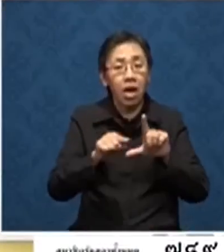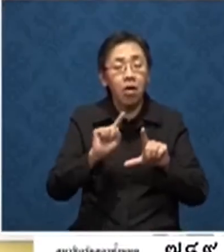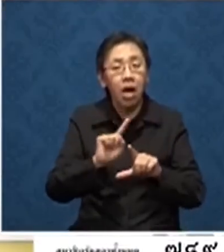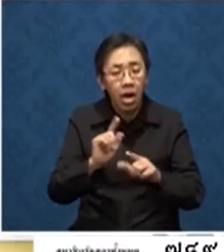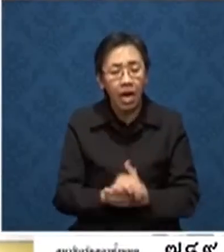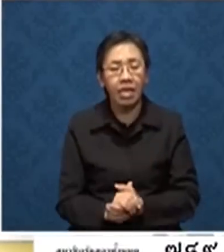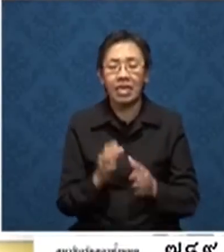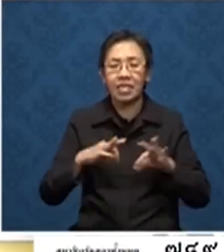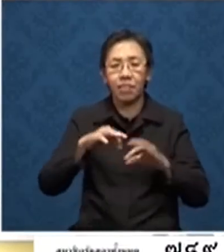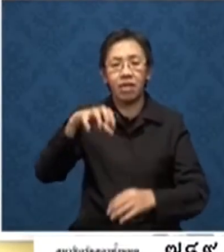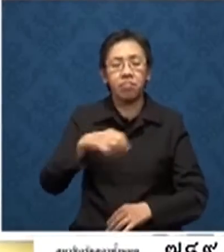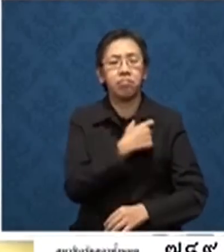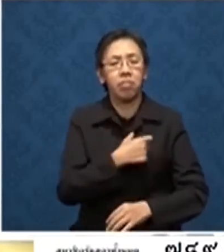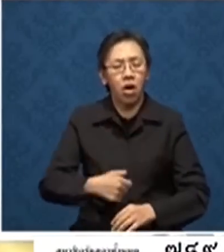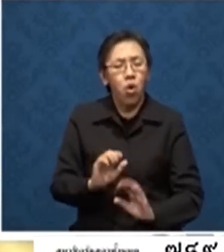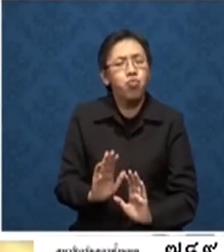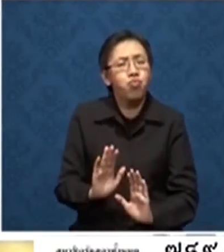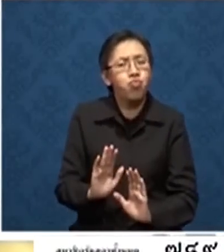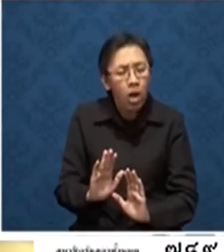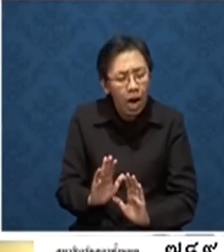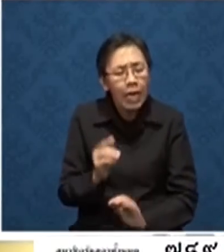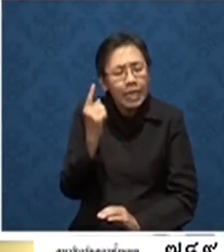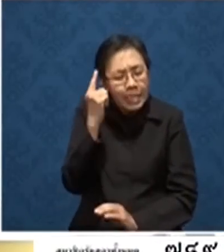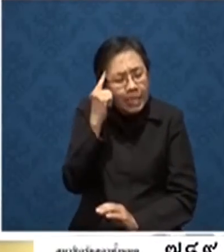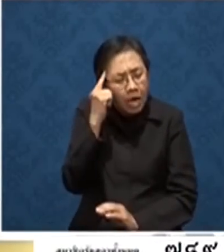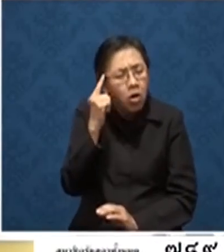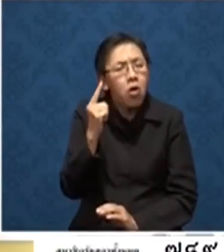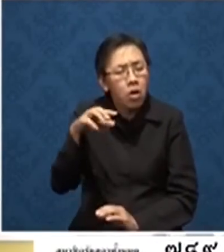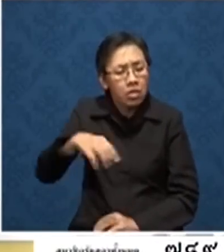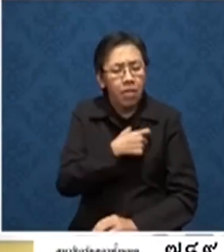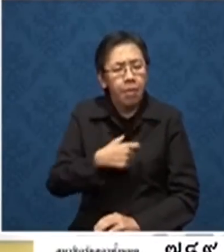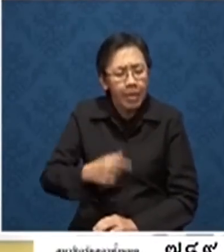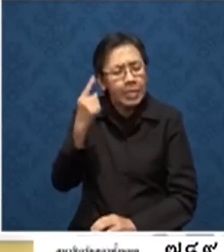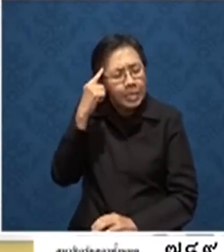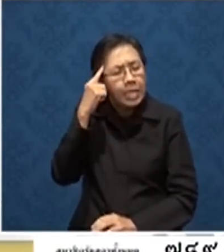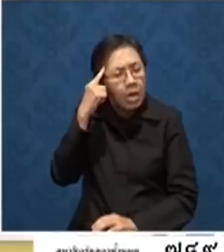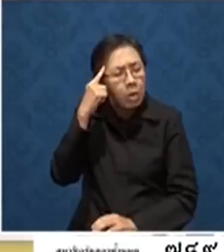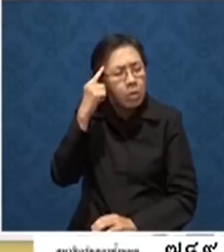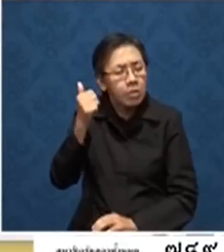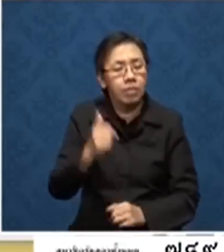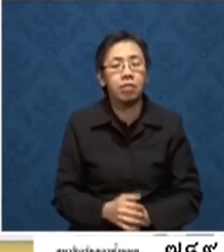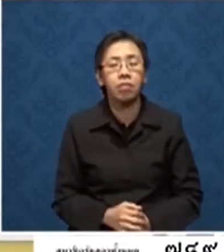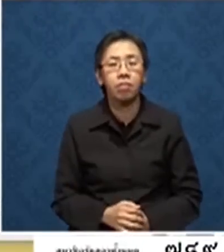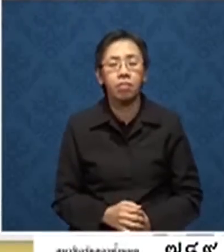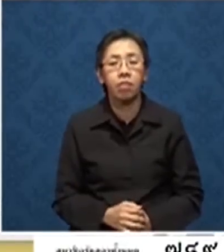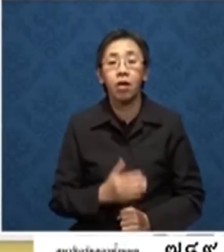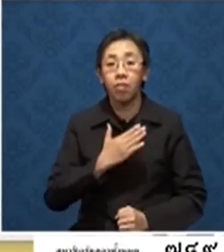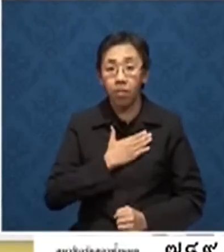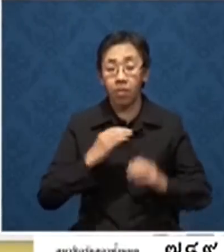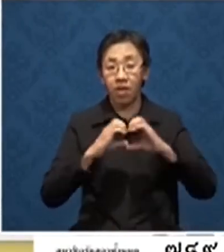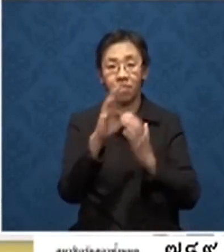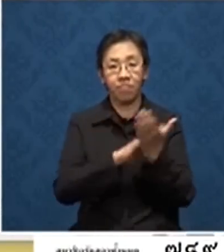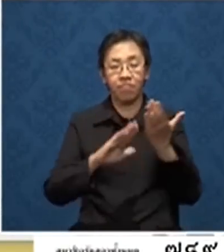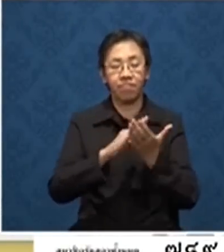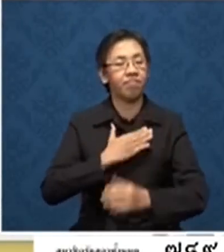สถาบันพระมหากษัตริย์ด้วยเจตนาดีต่อสถาบันพระมหากษัตริย์ขอเรียนตรงๆว่าผมและพรรคภูมิใจไทยไม่